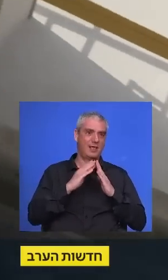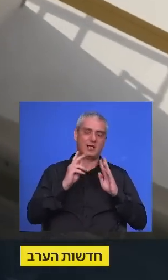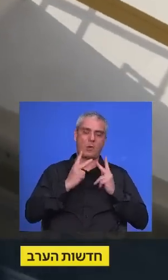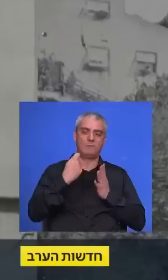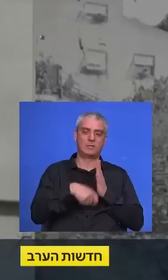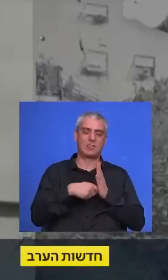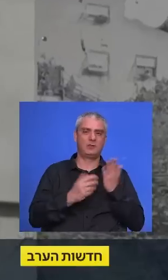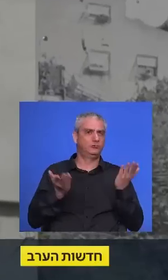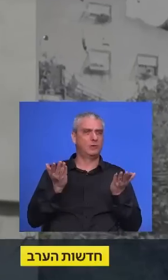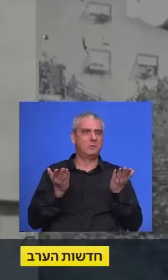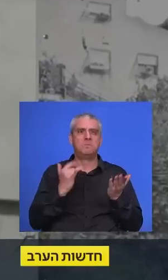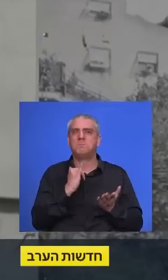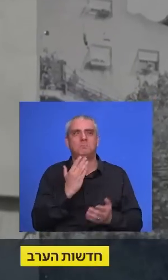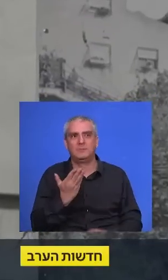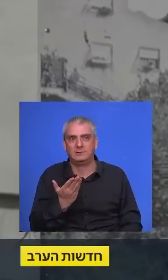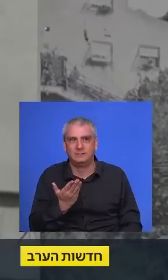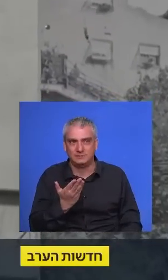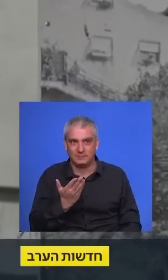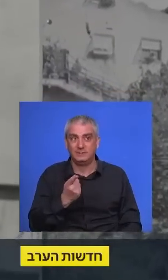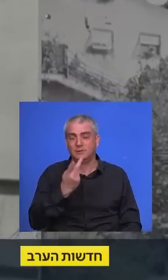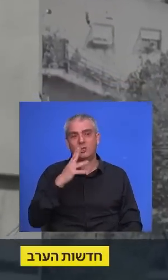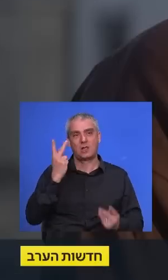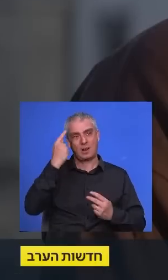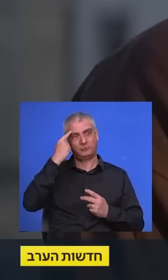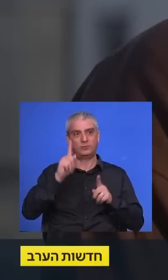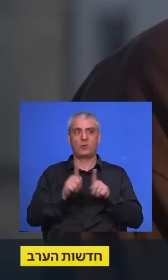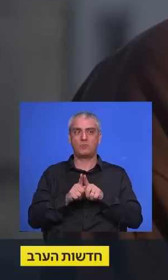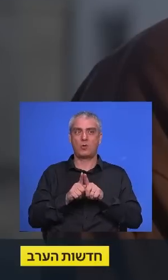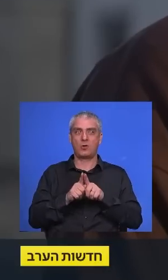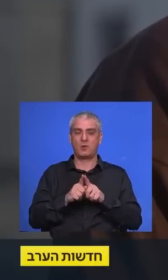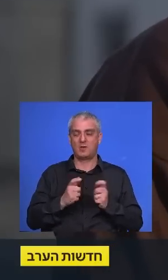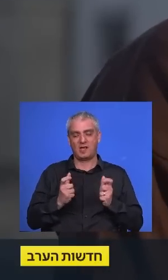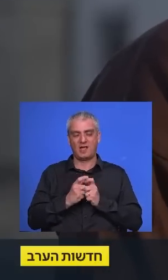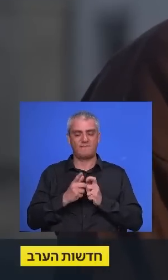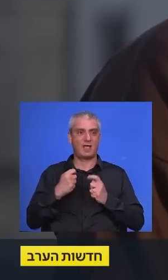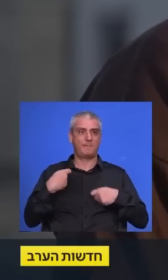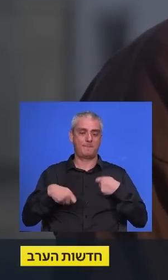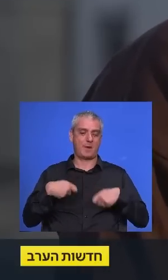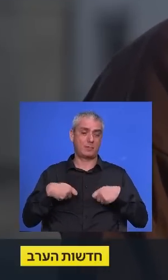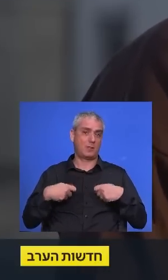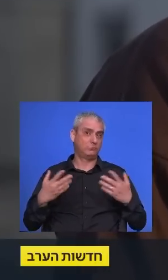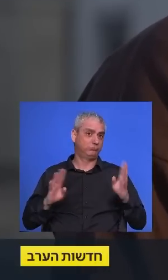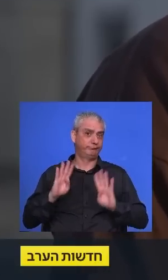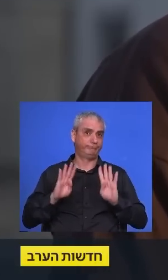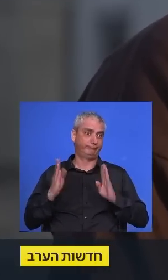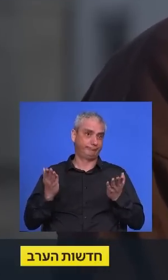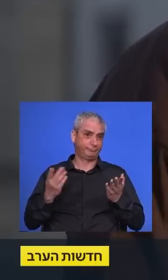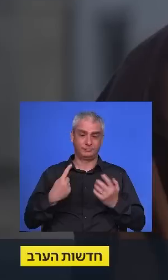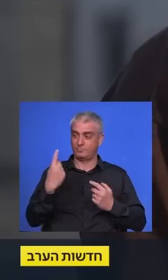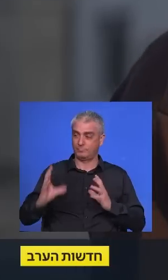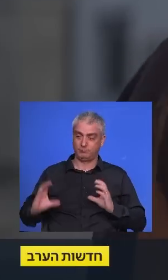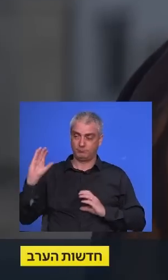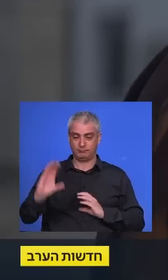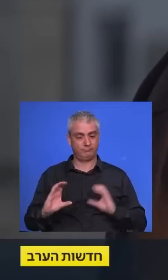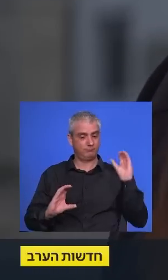רכישה, אז מה זה? יותר קל לחשוב על זה בתור כמו חברה של מניות. כל אחד ישקיע את הכסף